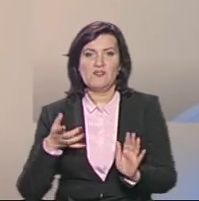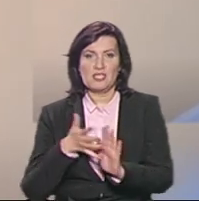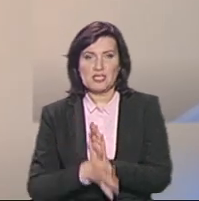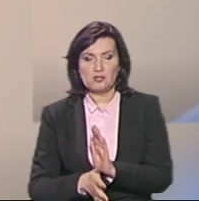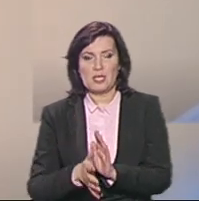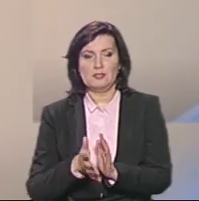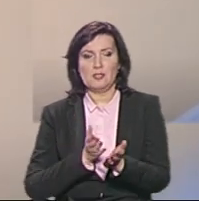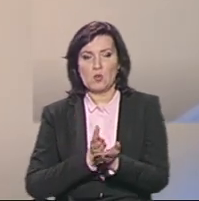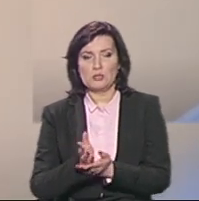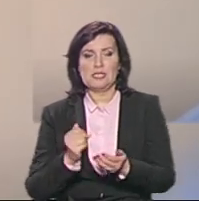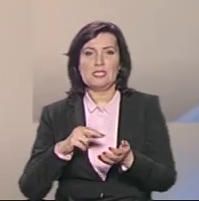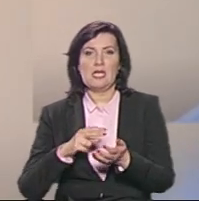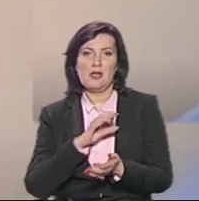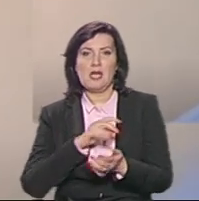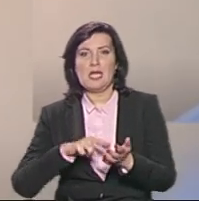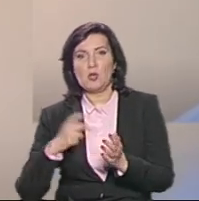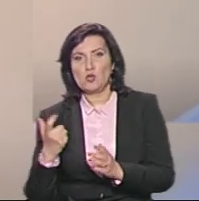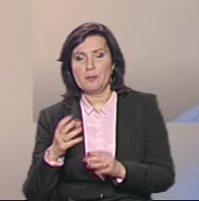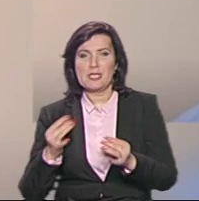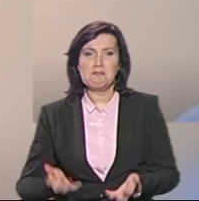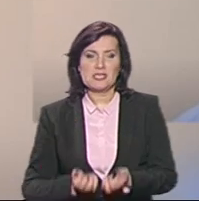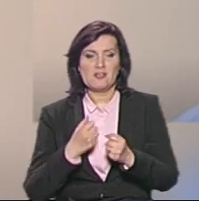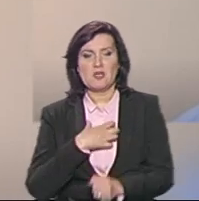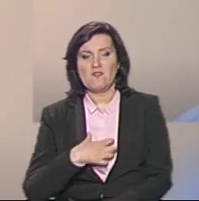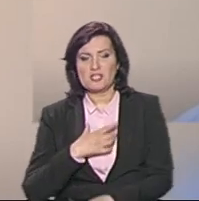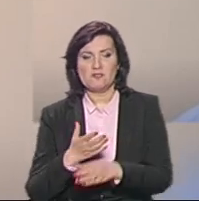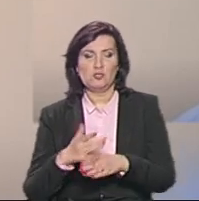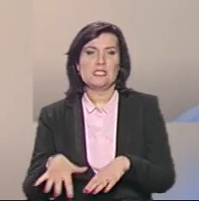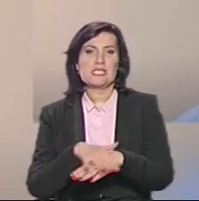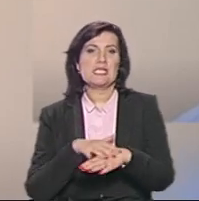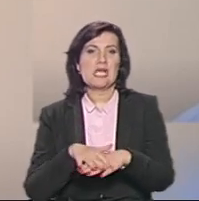корисно і для економіки, і для підтримки важливої